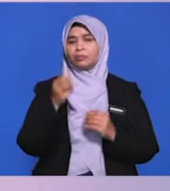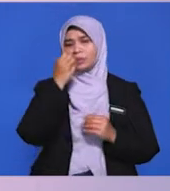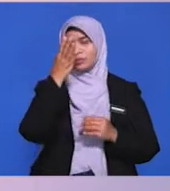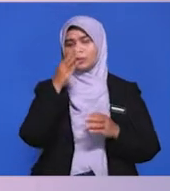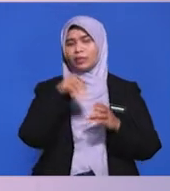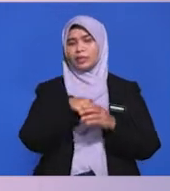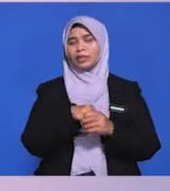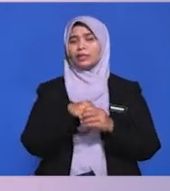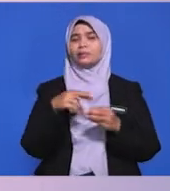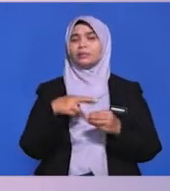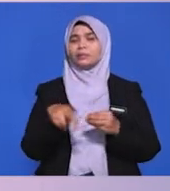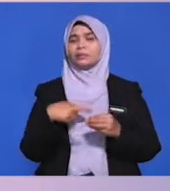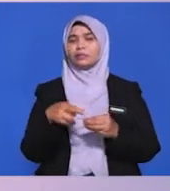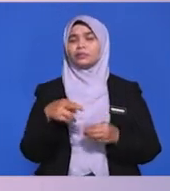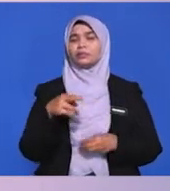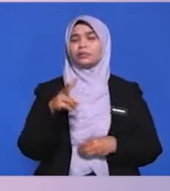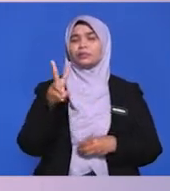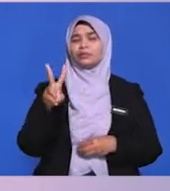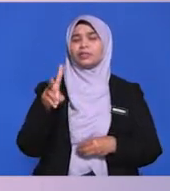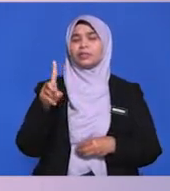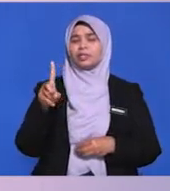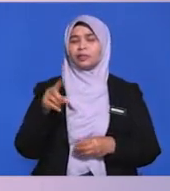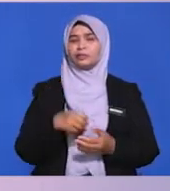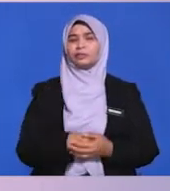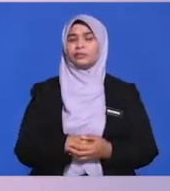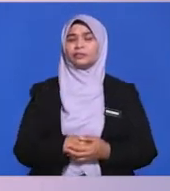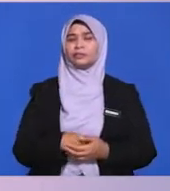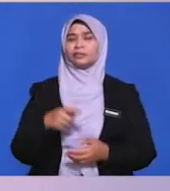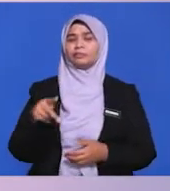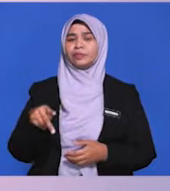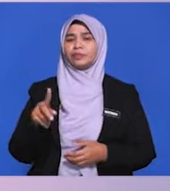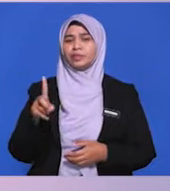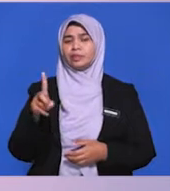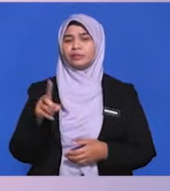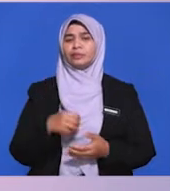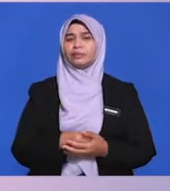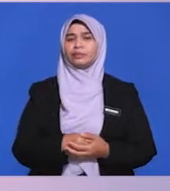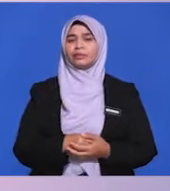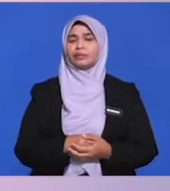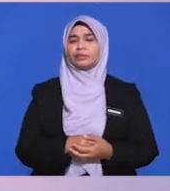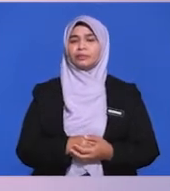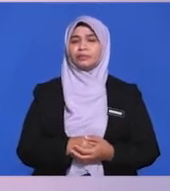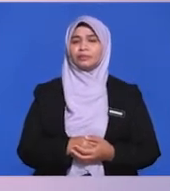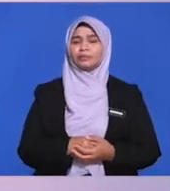di dalam rumus bisa tuh bisa tuh sama dengan tidur-tidur